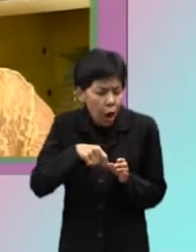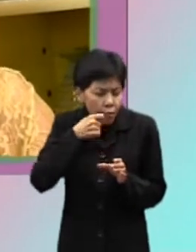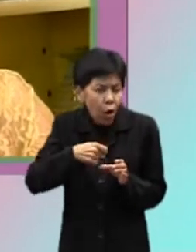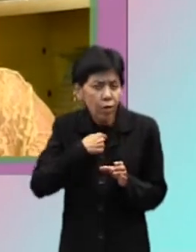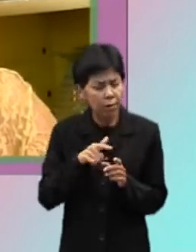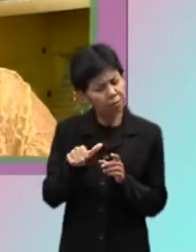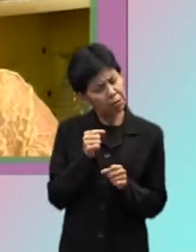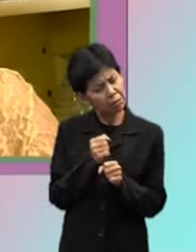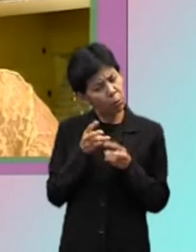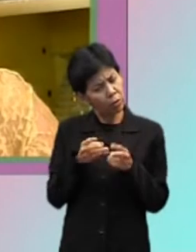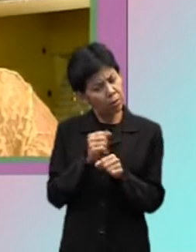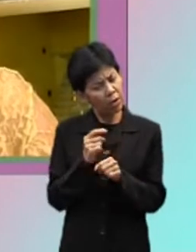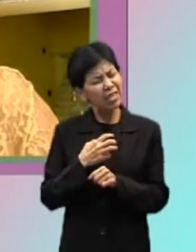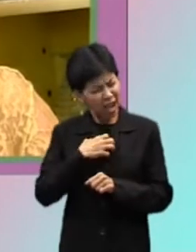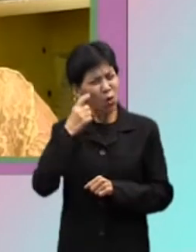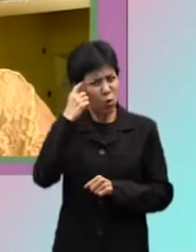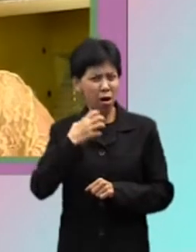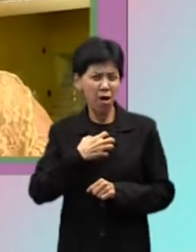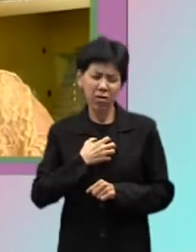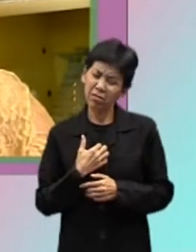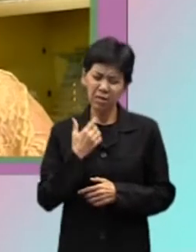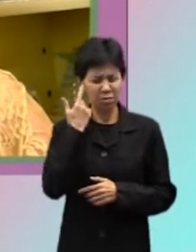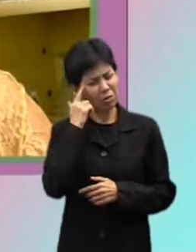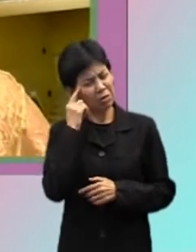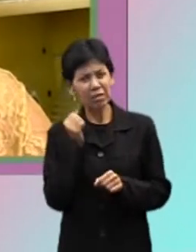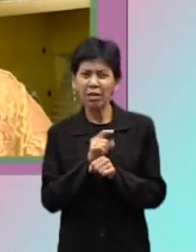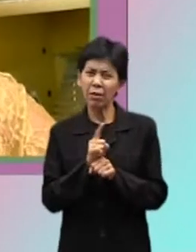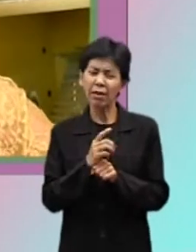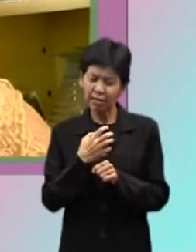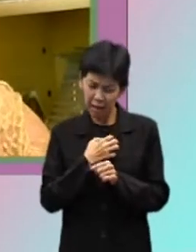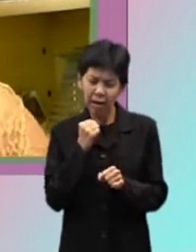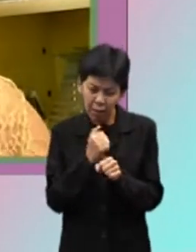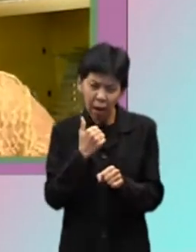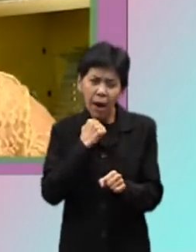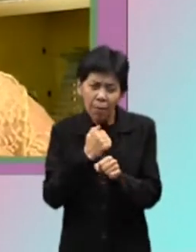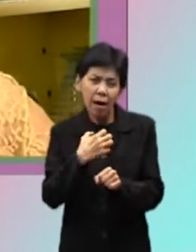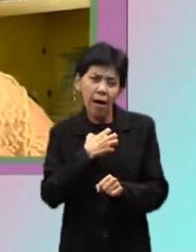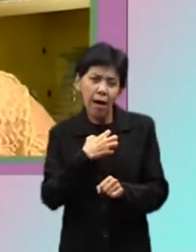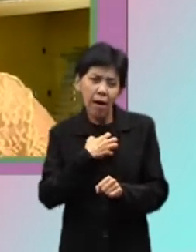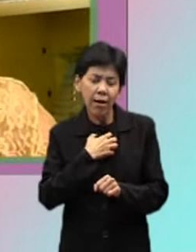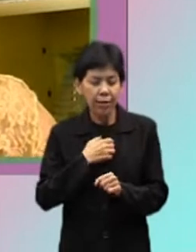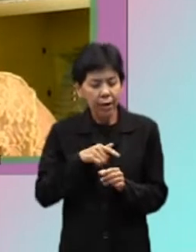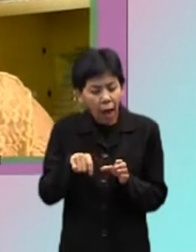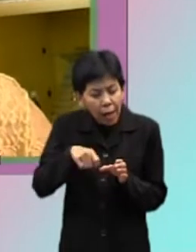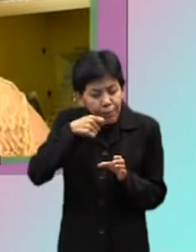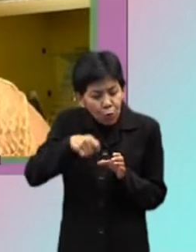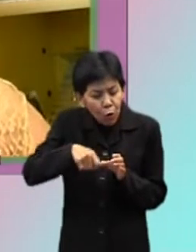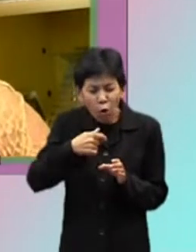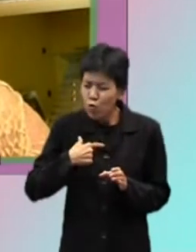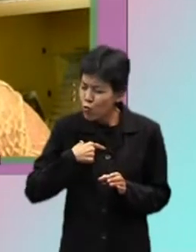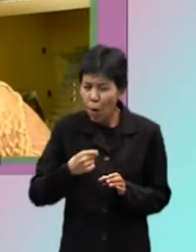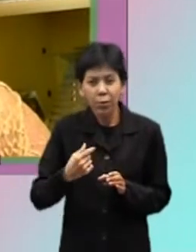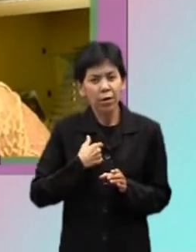ไอศกรีมเนี่ยเขาทำกันอย่างไรจะทำยังไงดีจะทำให้เราทำไอศกรีมได้ในขณะที่ทานไอศกรีมเยอะมากนะคะ